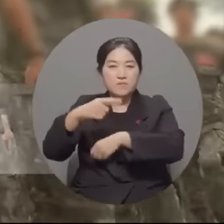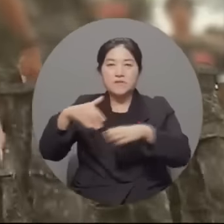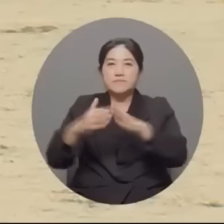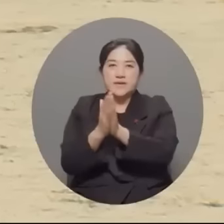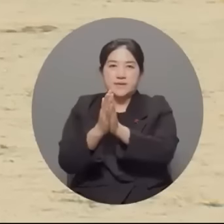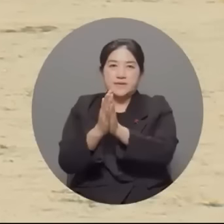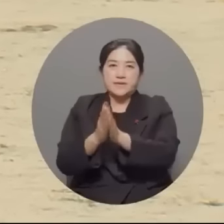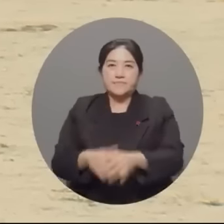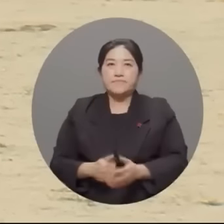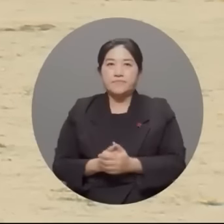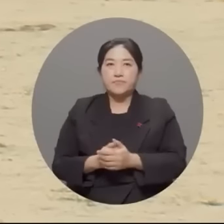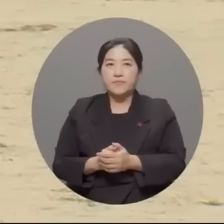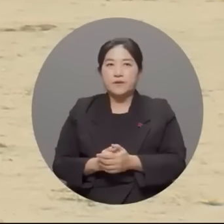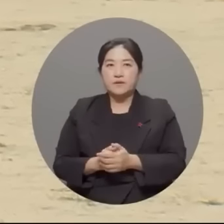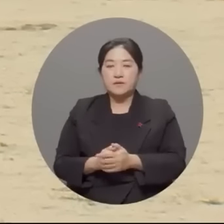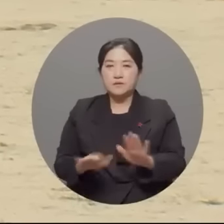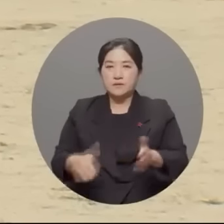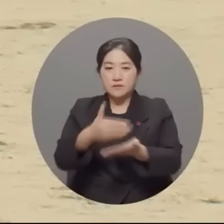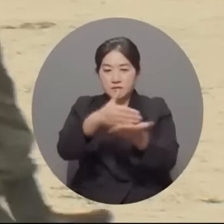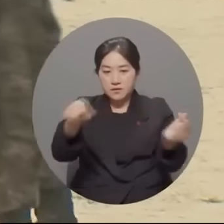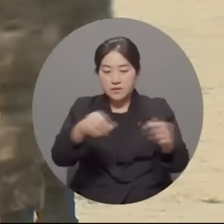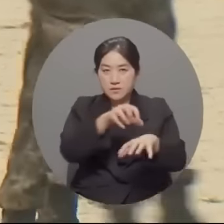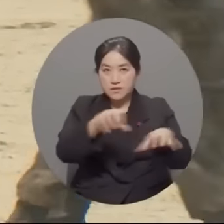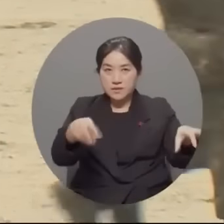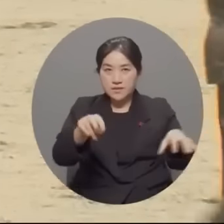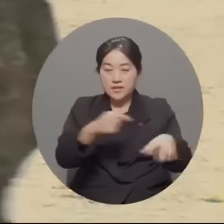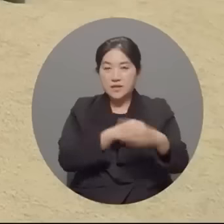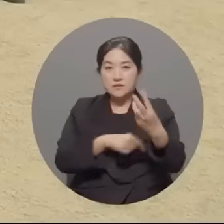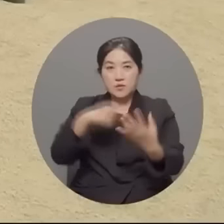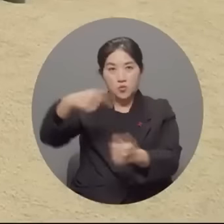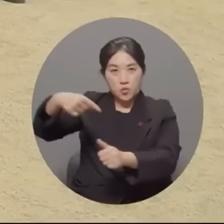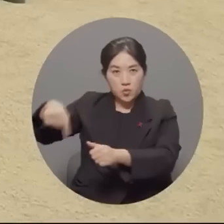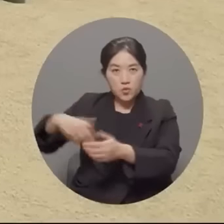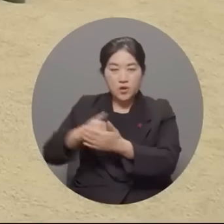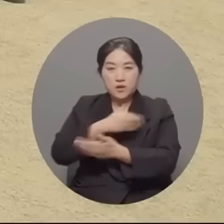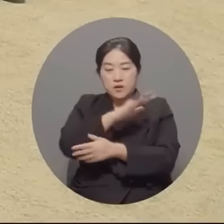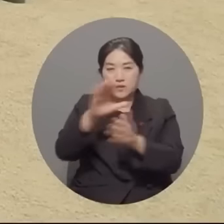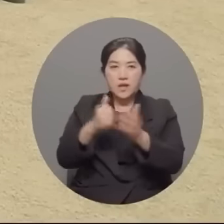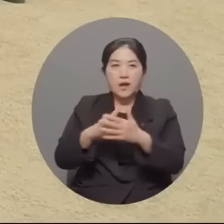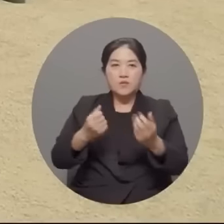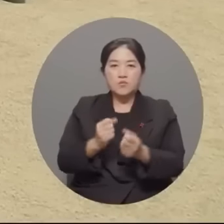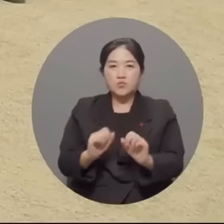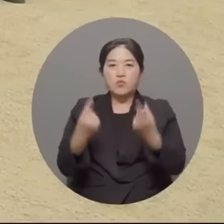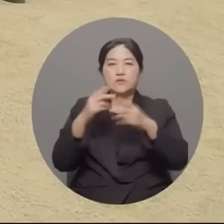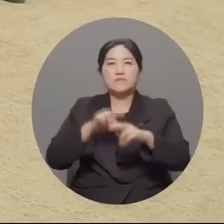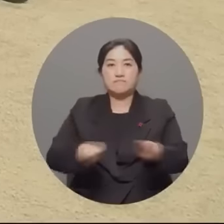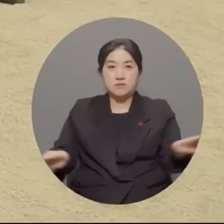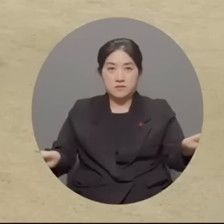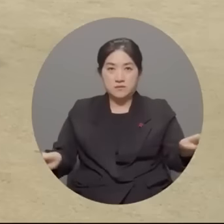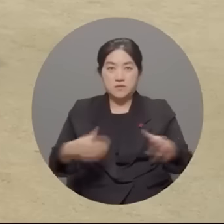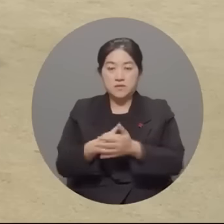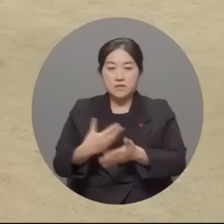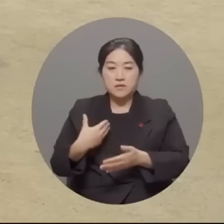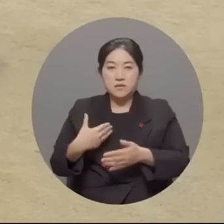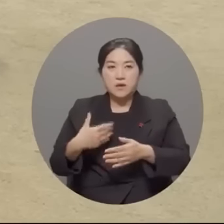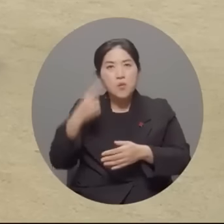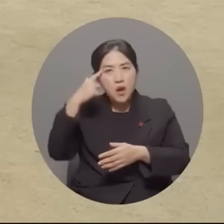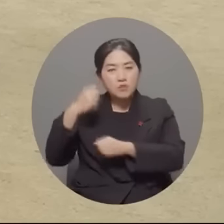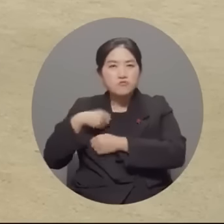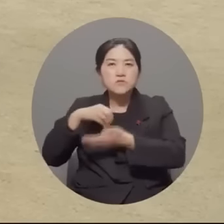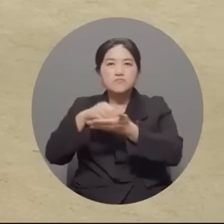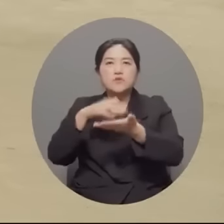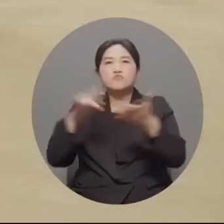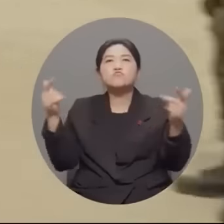예정입니다. 전방에 배치된 3개 사단의 신병교육대가 한꺼번에 해체되는 겁니다. 입대할 인원이 줄어들고